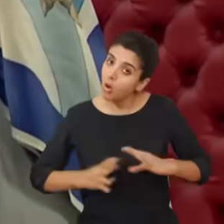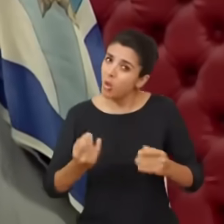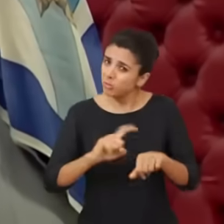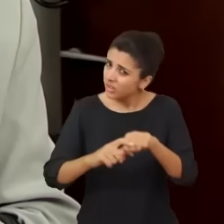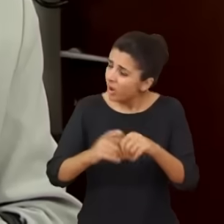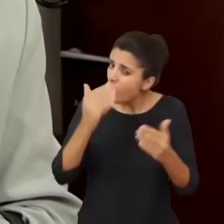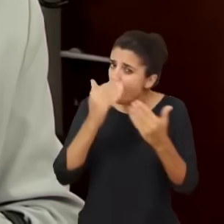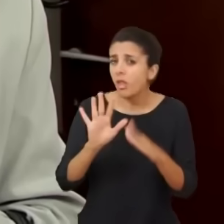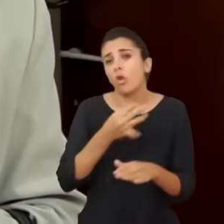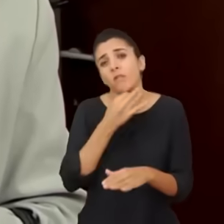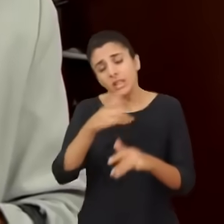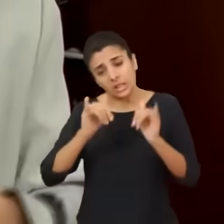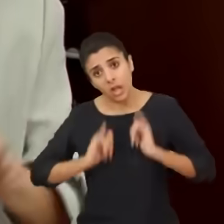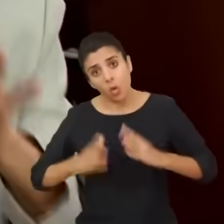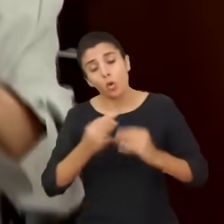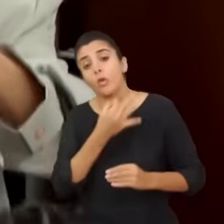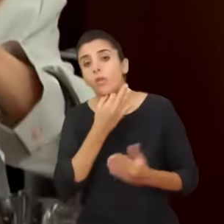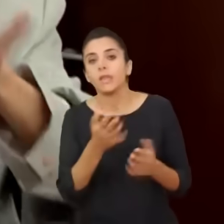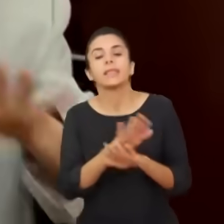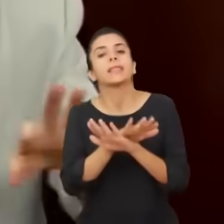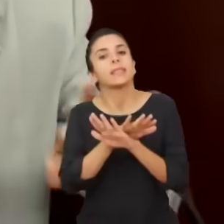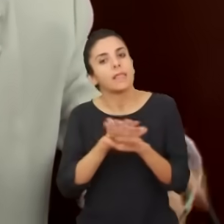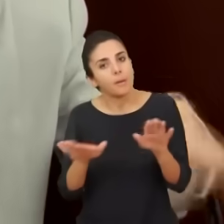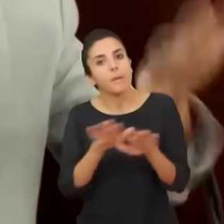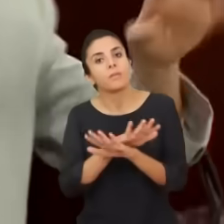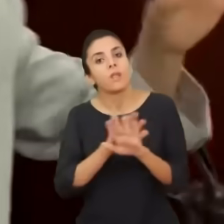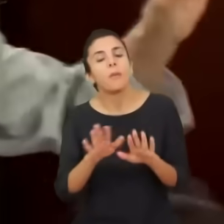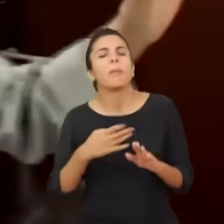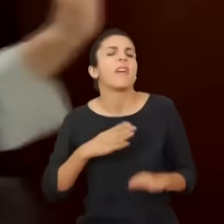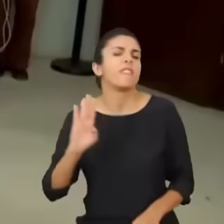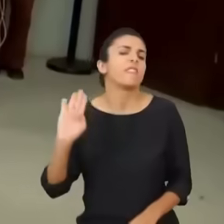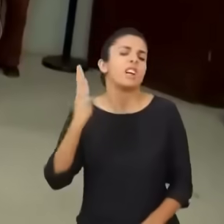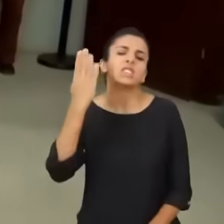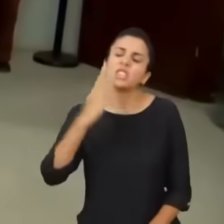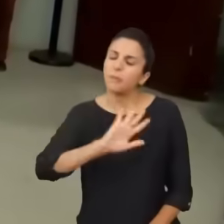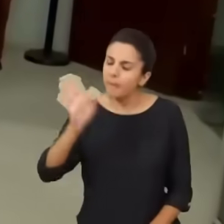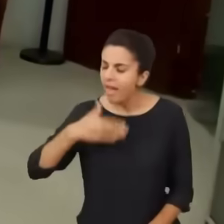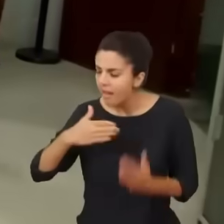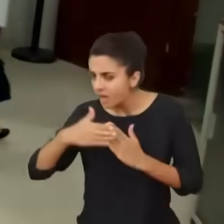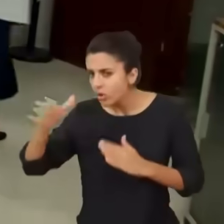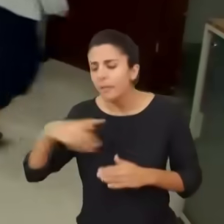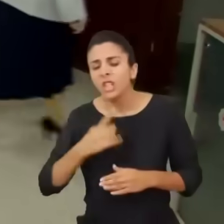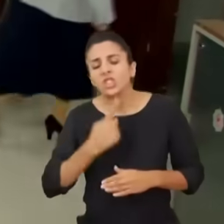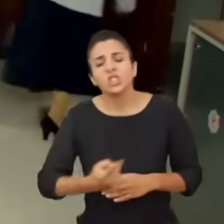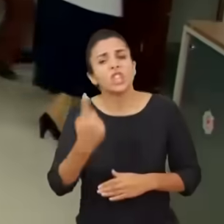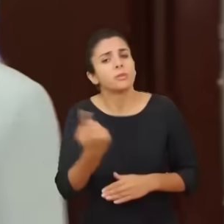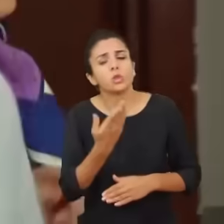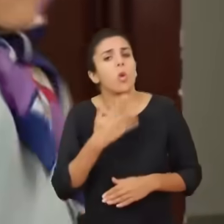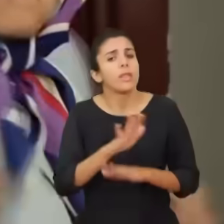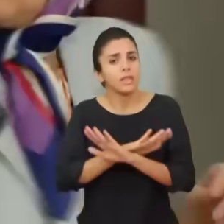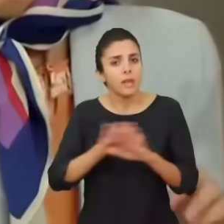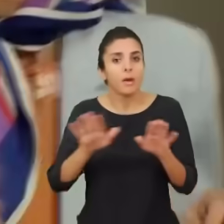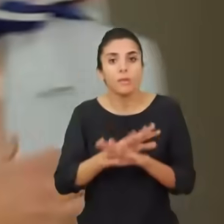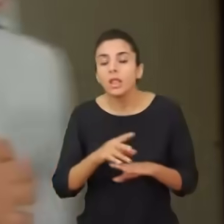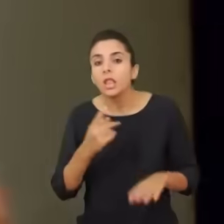sinir ne demek teyze hanım? Biraz sakin olun. Tamam. Tamam vazgeçtim gidiyorum. Vazgeçtim. Şikayetçi falan değil. Yenge